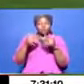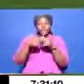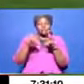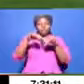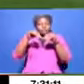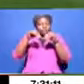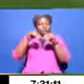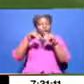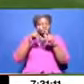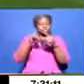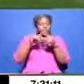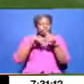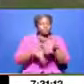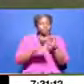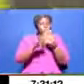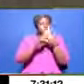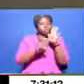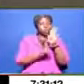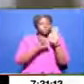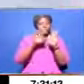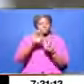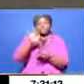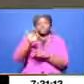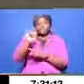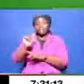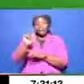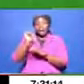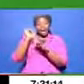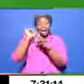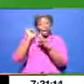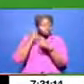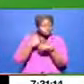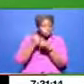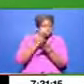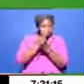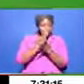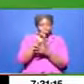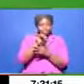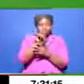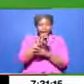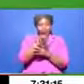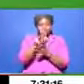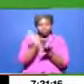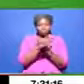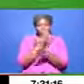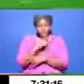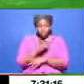ya shirikisho la soka duniani FIFA, ndiposa marufuku hiyo iondolewe. Harambee Starlets pia